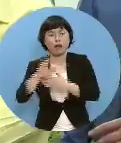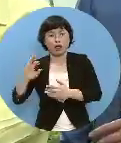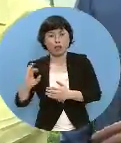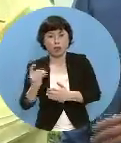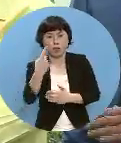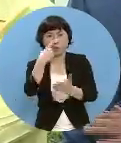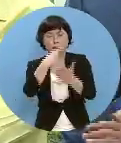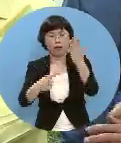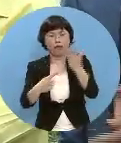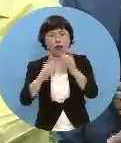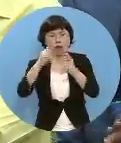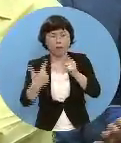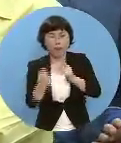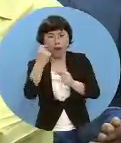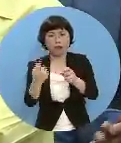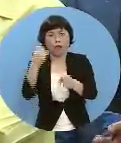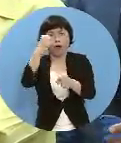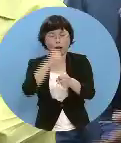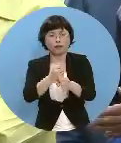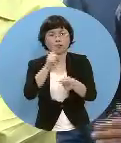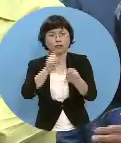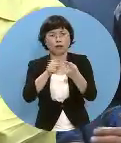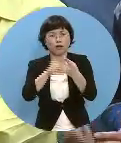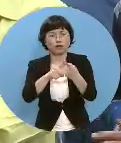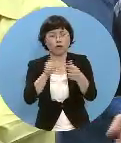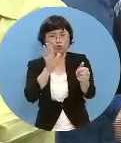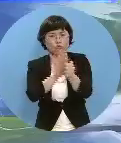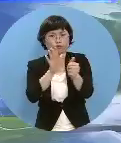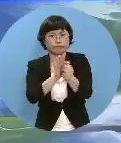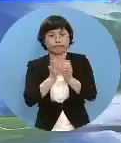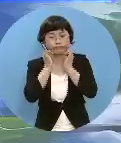있도록 지원에 최선을 다하겠다고 말했습니다.